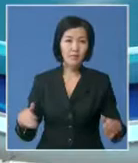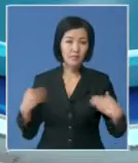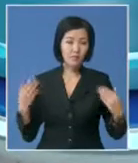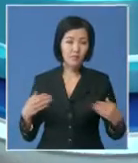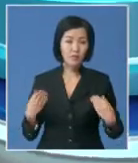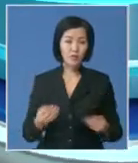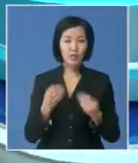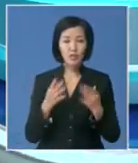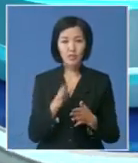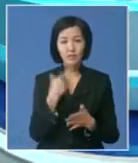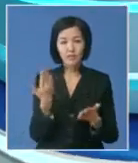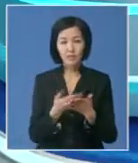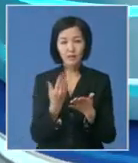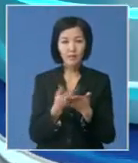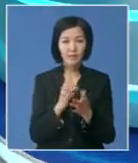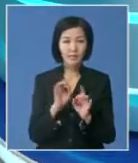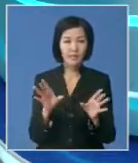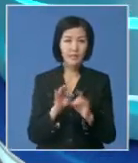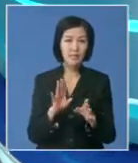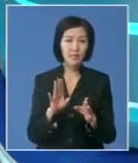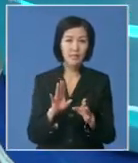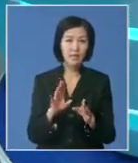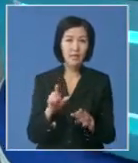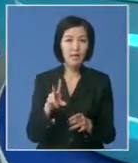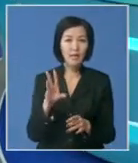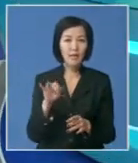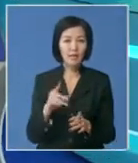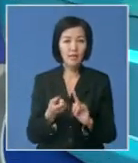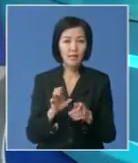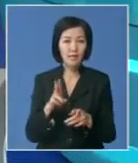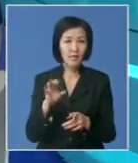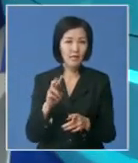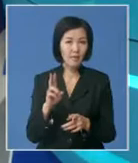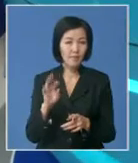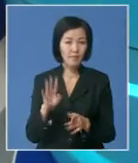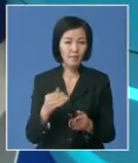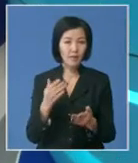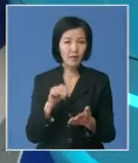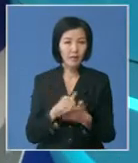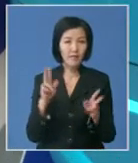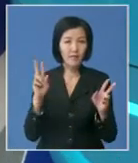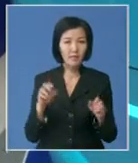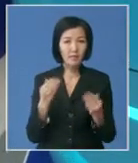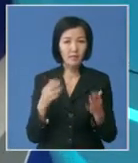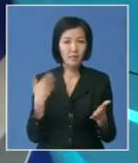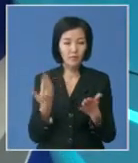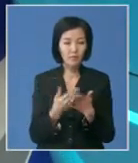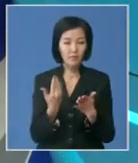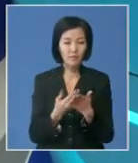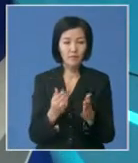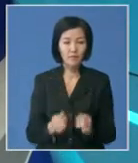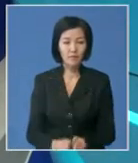здравствуйте на телеканале же тусу новости и студенты ралли кирова и сурдоперевод айгуль томека важность а любовь окна коротко